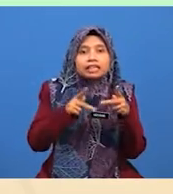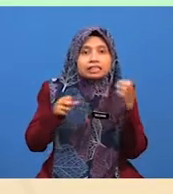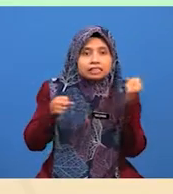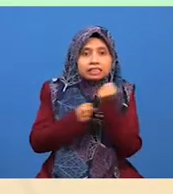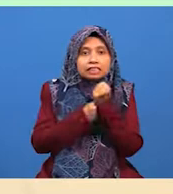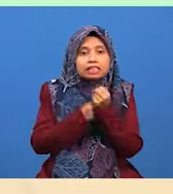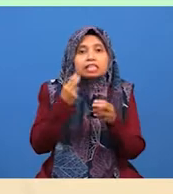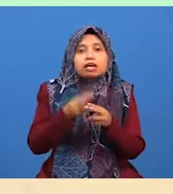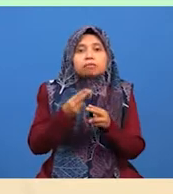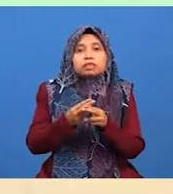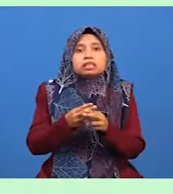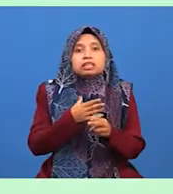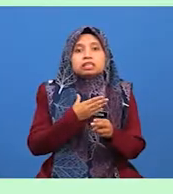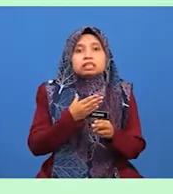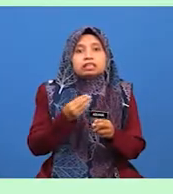sendinama dari.